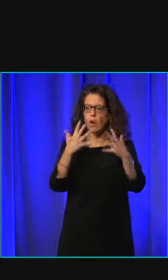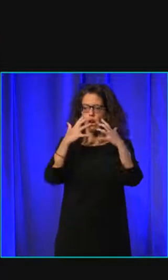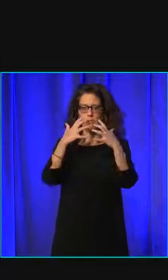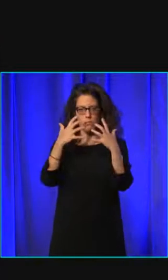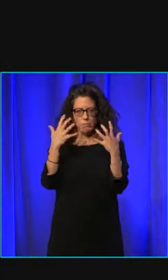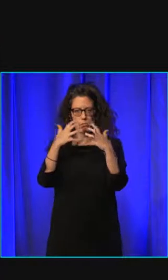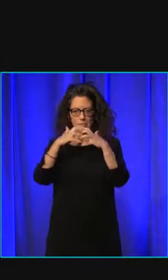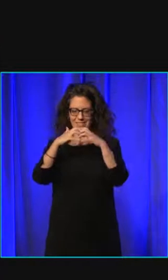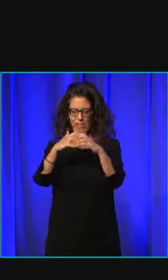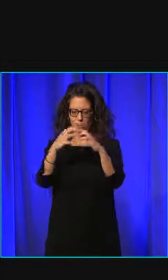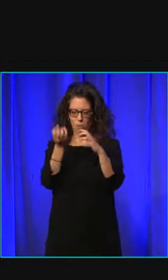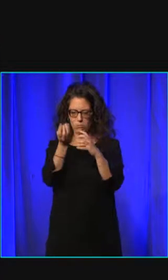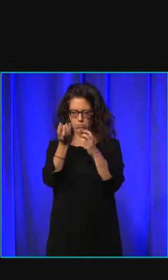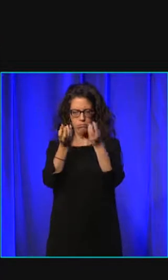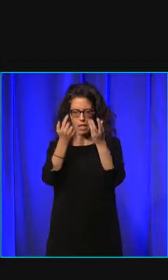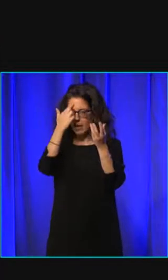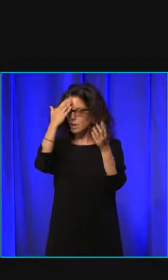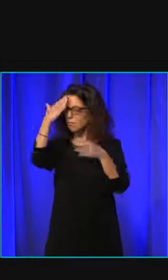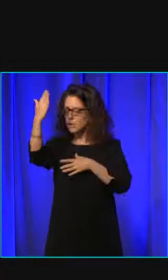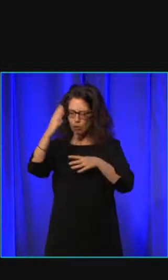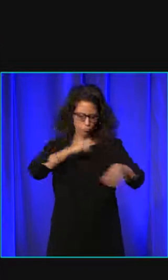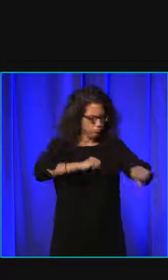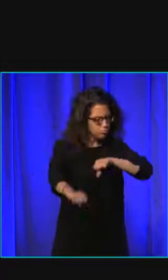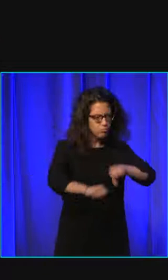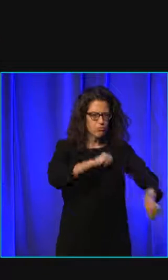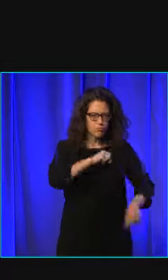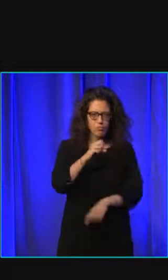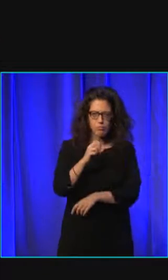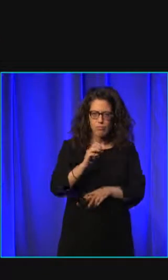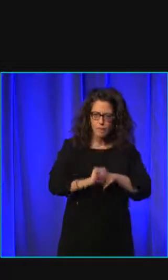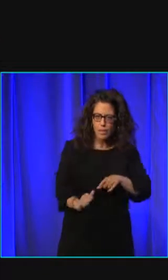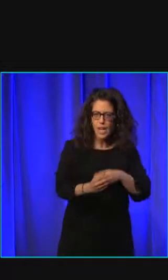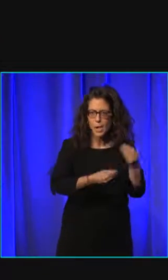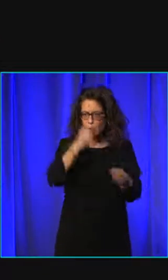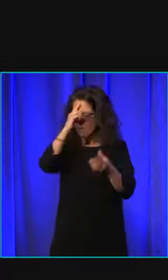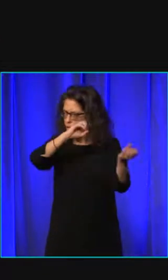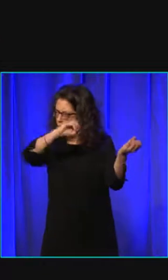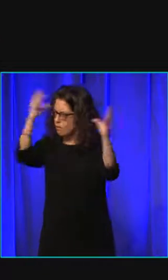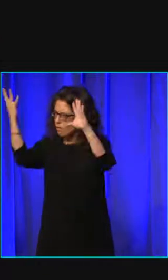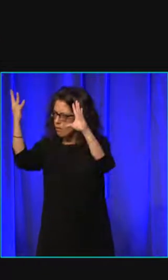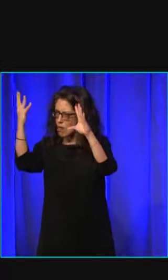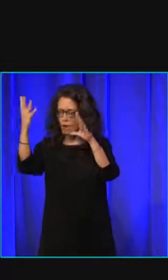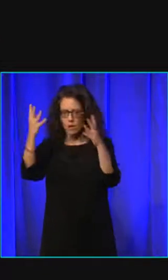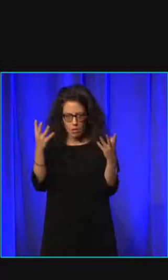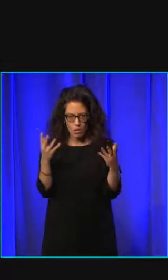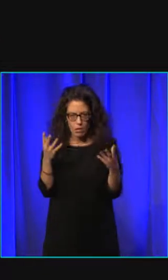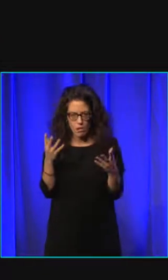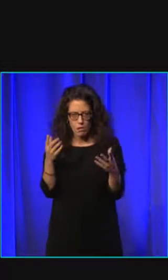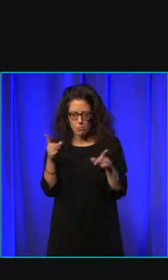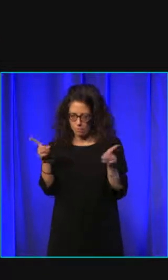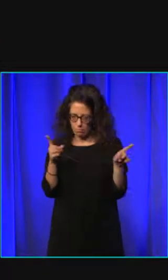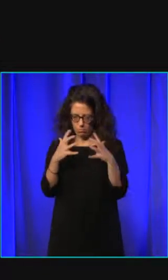communes, qui s'activent quand on fait son sport ou on fait un geste dans sa tête et quand on le réalise pour de